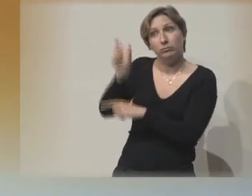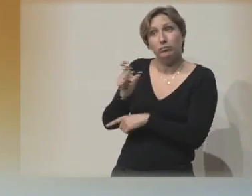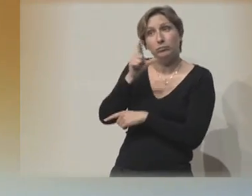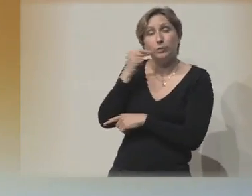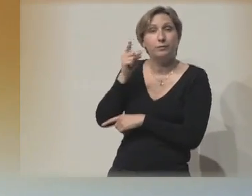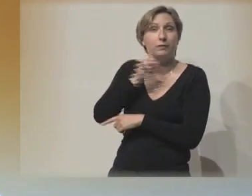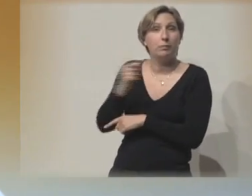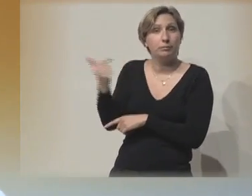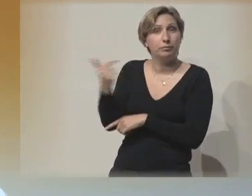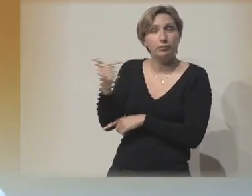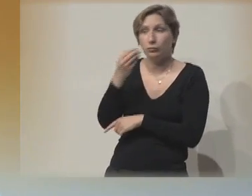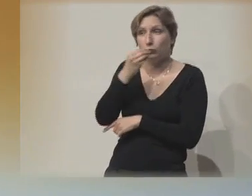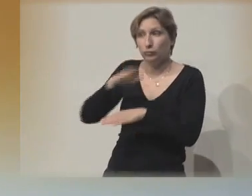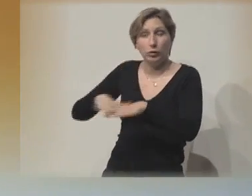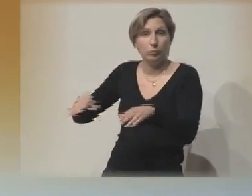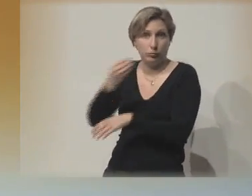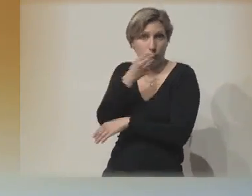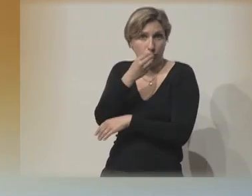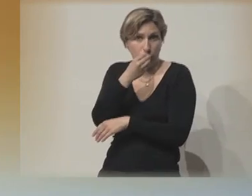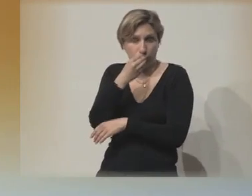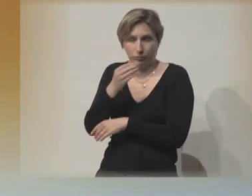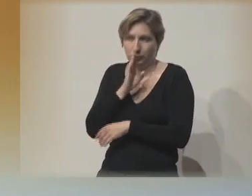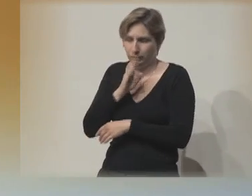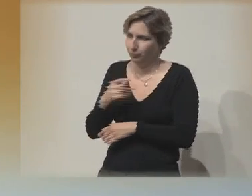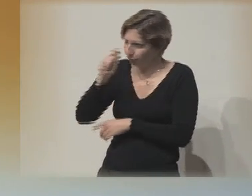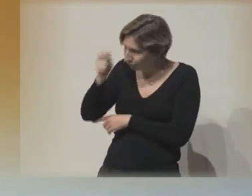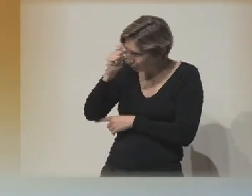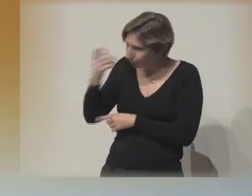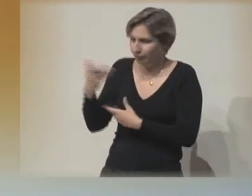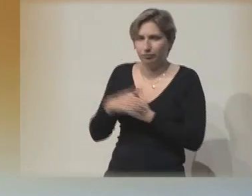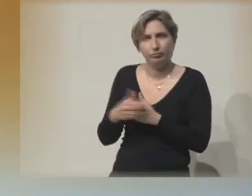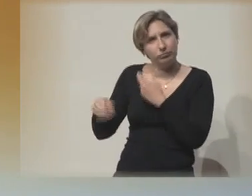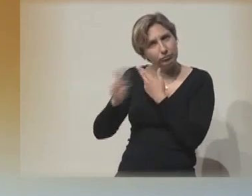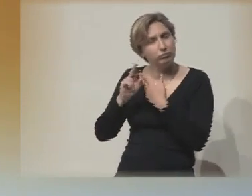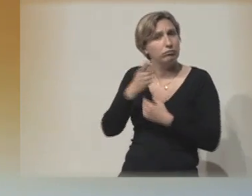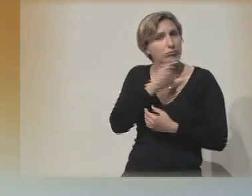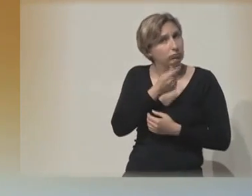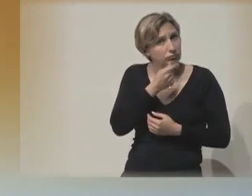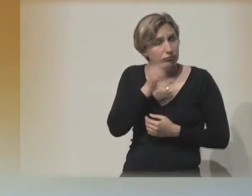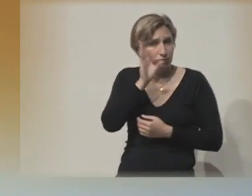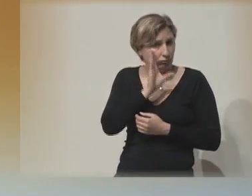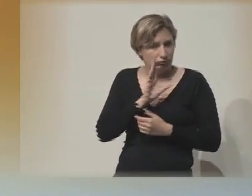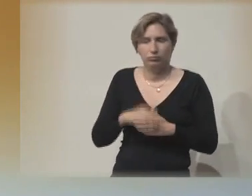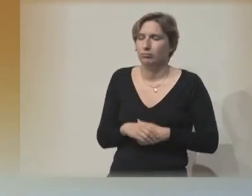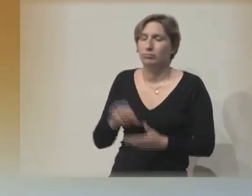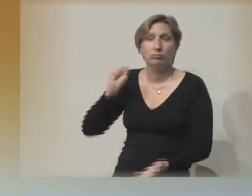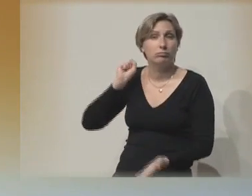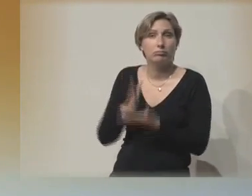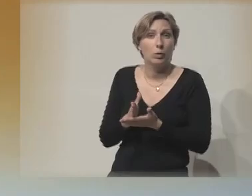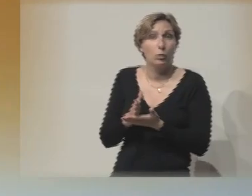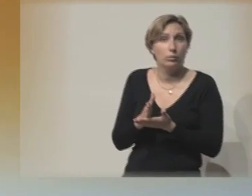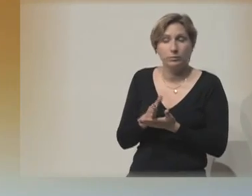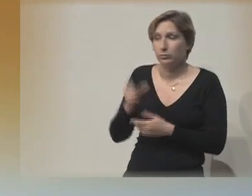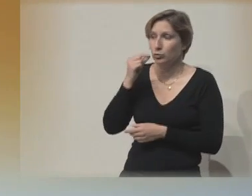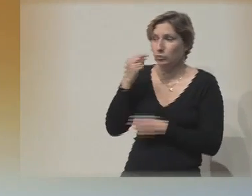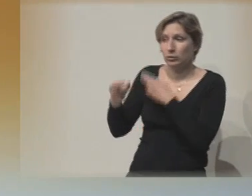et une dame qui déjeunaient à une table et que je salue et qui me disent des choses aimables et gentilles. Et tout d'un coup, le